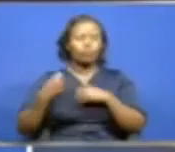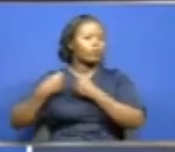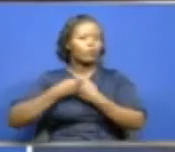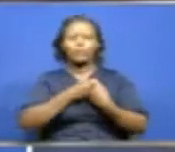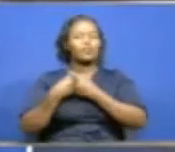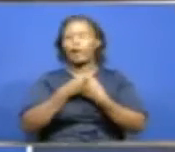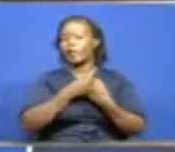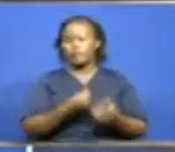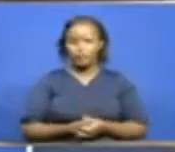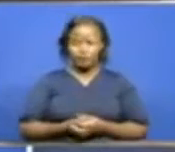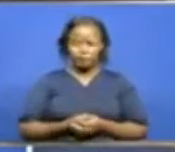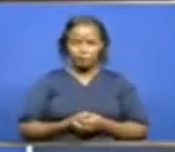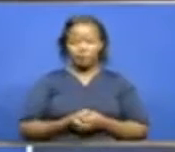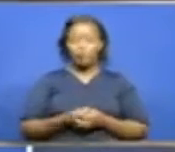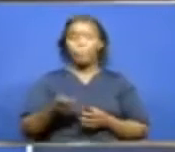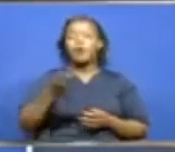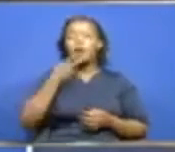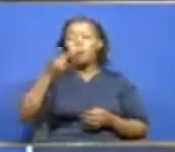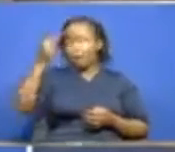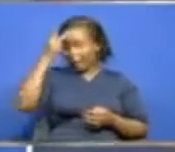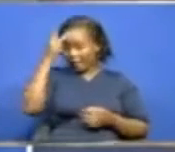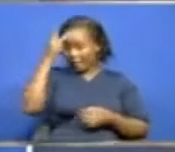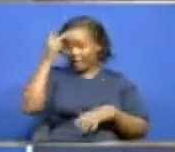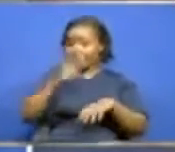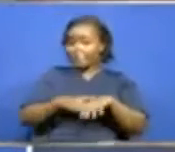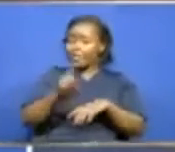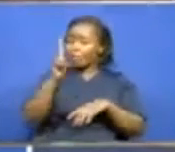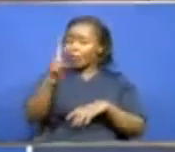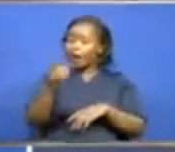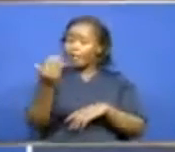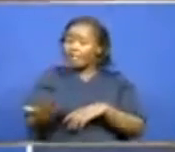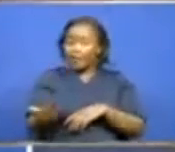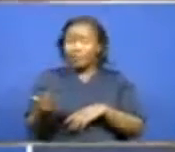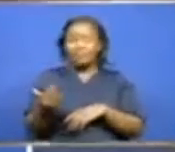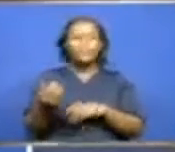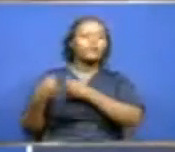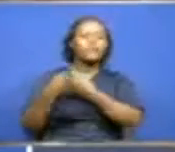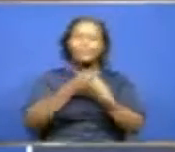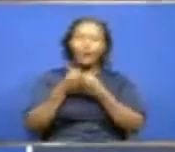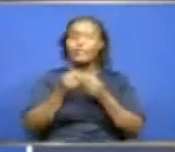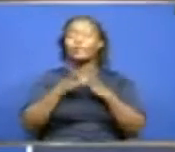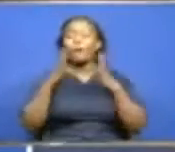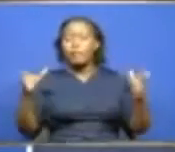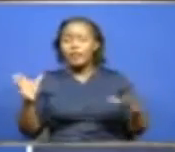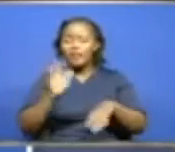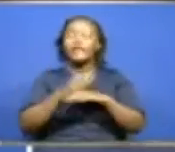kigumu. Mzazi, unaona ukiwa na mtoto mmoja una uko na shida sana upate